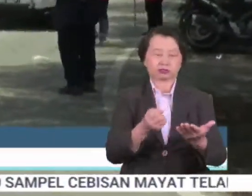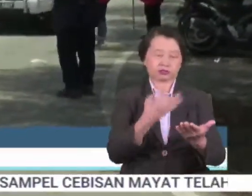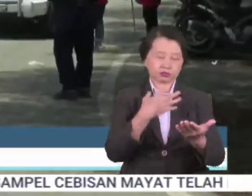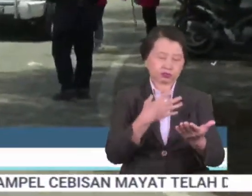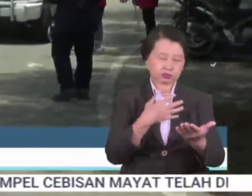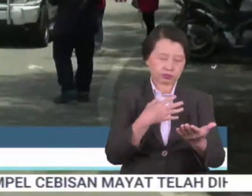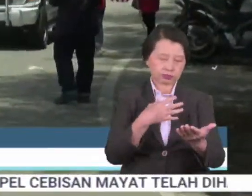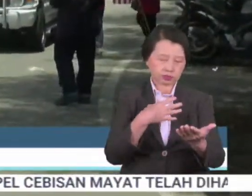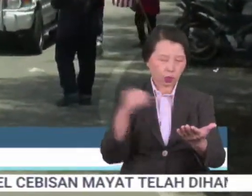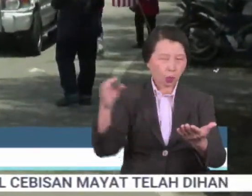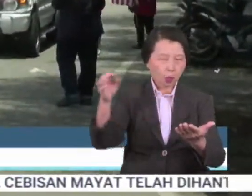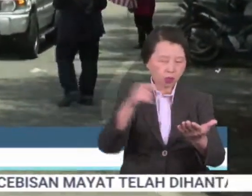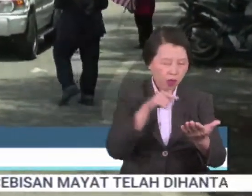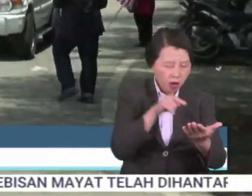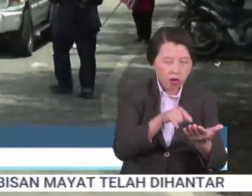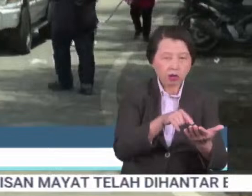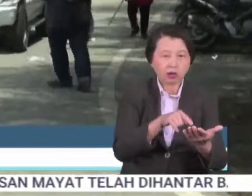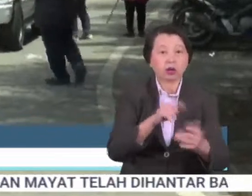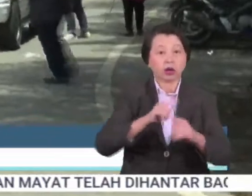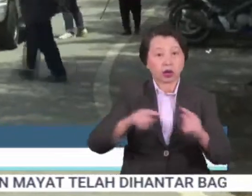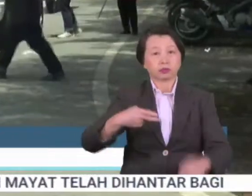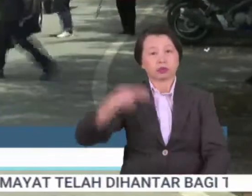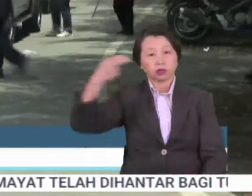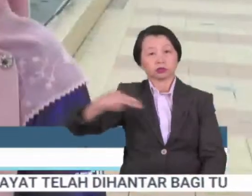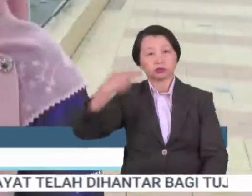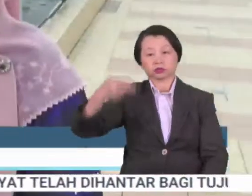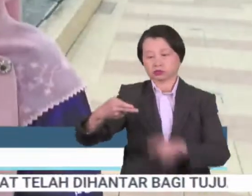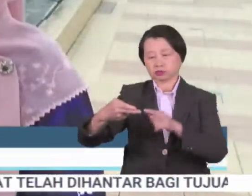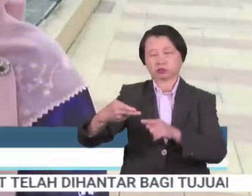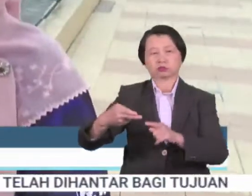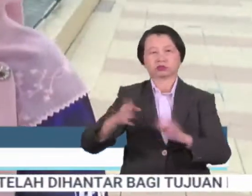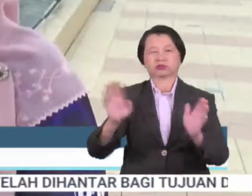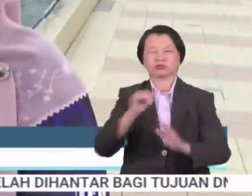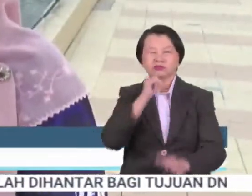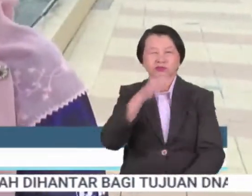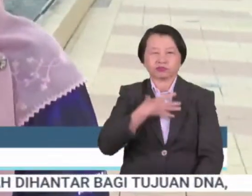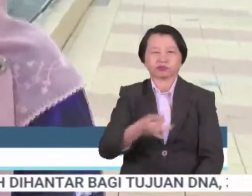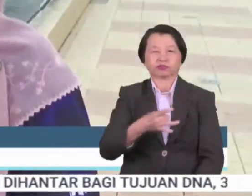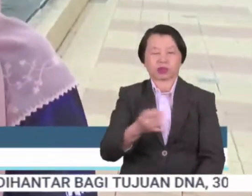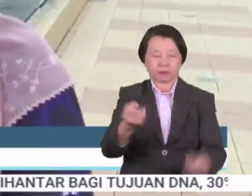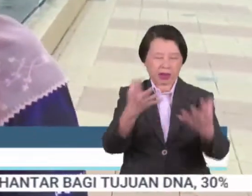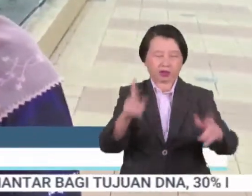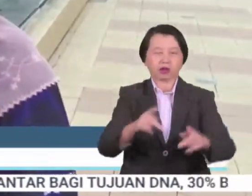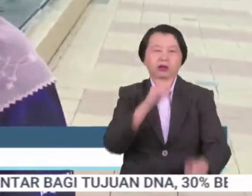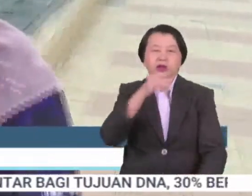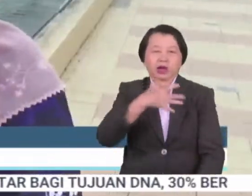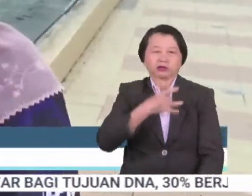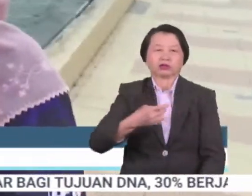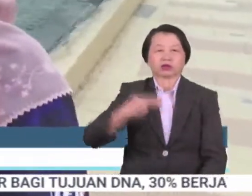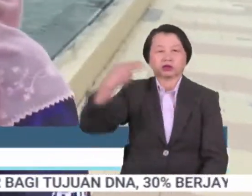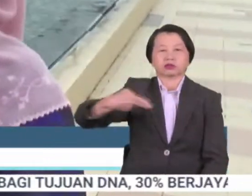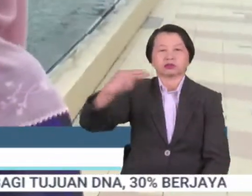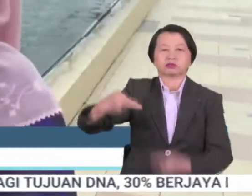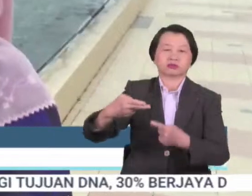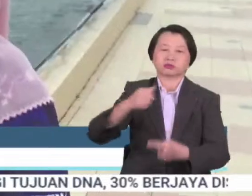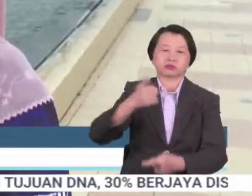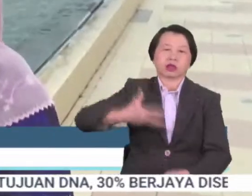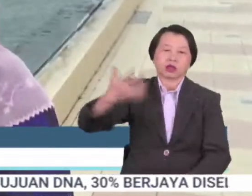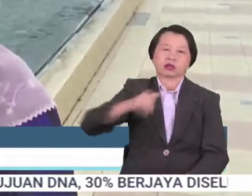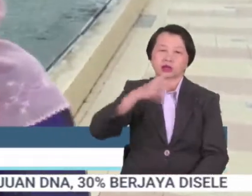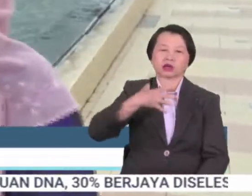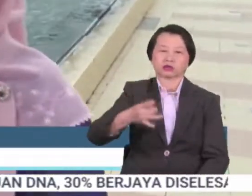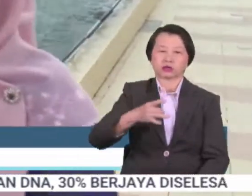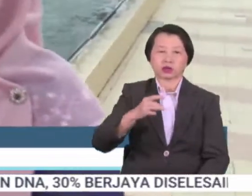bagi saya sejarah ni adalah bukan favourite subjek Kebanyakan orang tapi bagi saya mana-mana